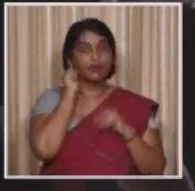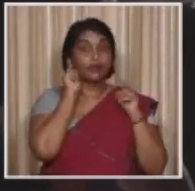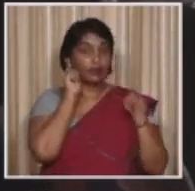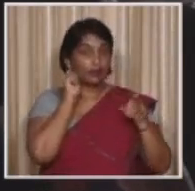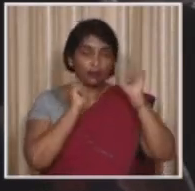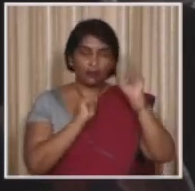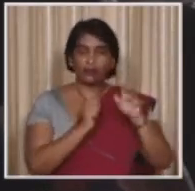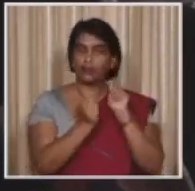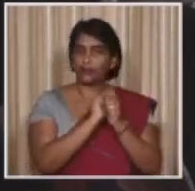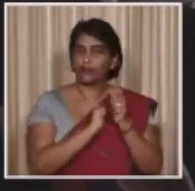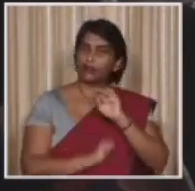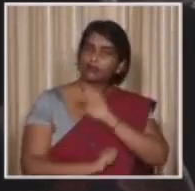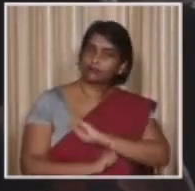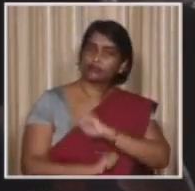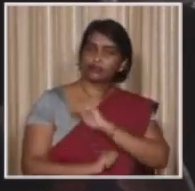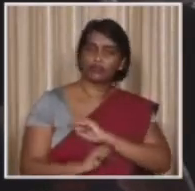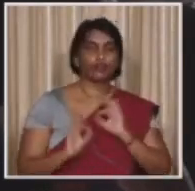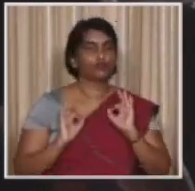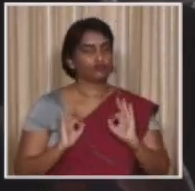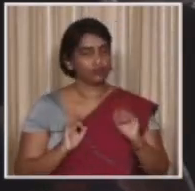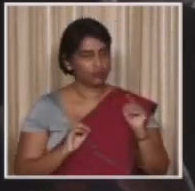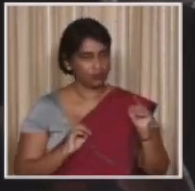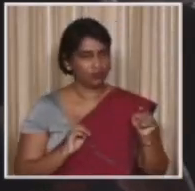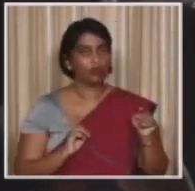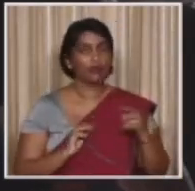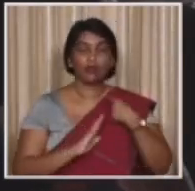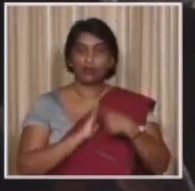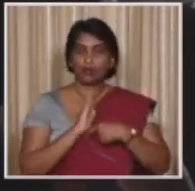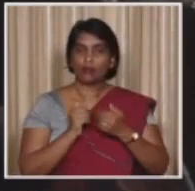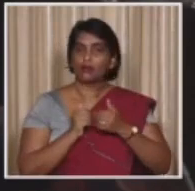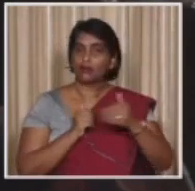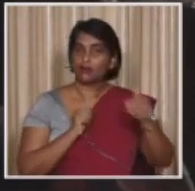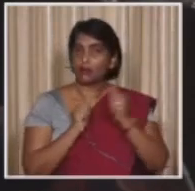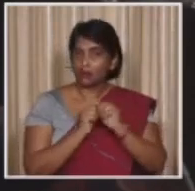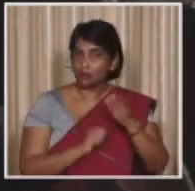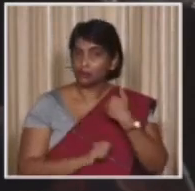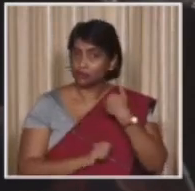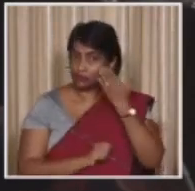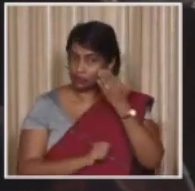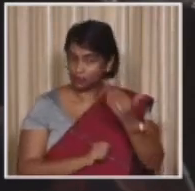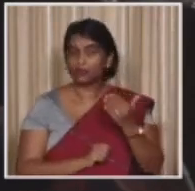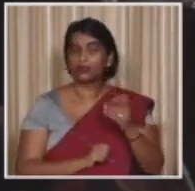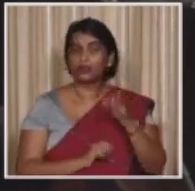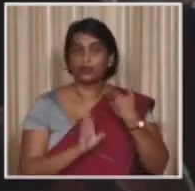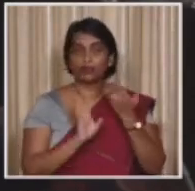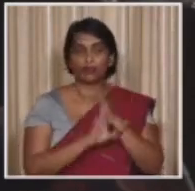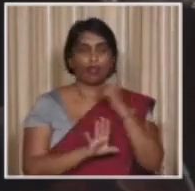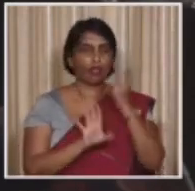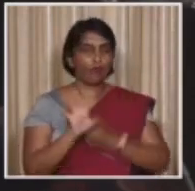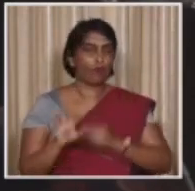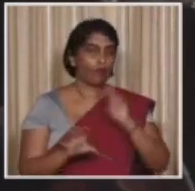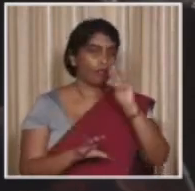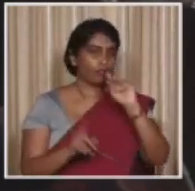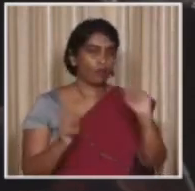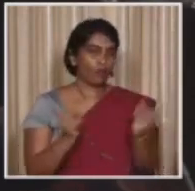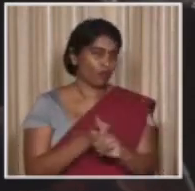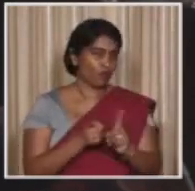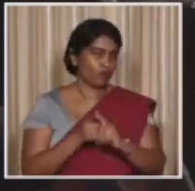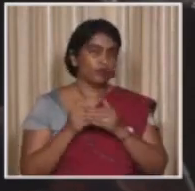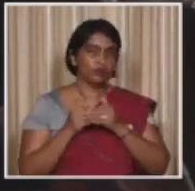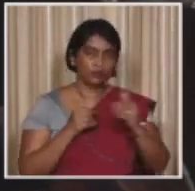ඒ වෙනස්කම් දරාගන්න සූදානම් රට ඉස්සරහට යන බව පේනවනම්. එදා වසර 30ක් මේ රටේ යුද්ධ